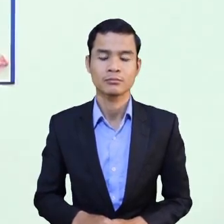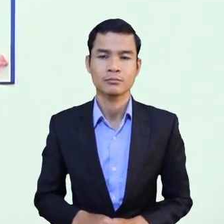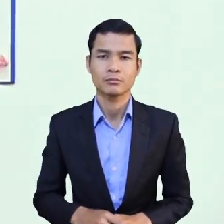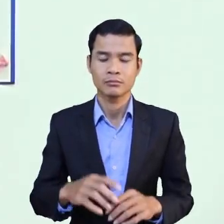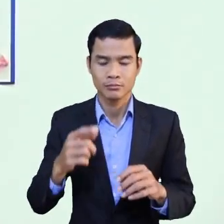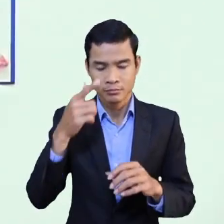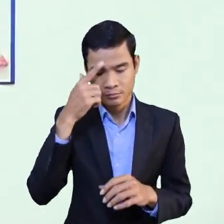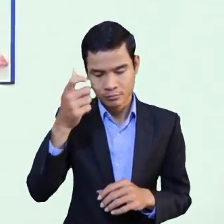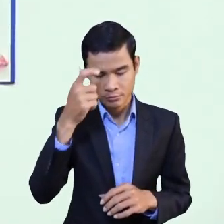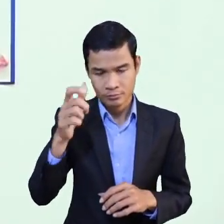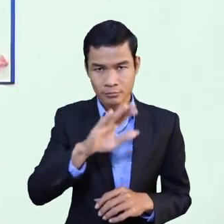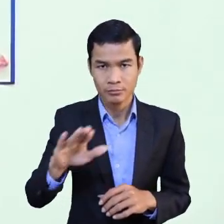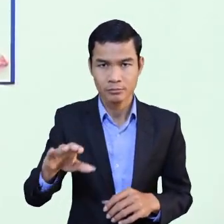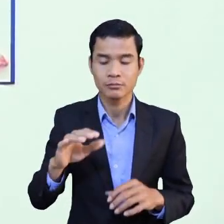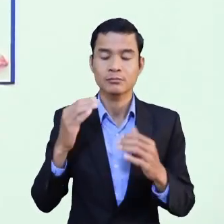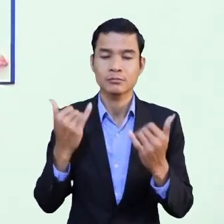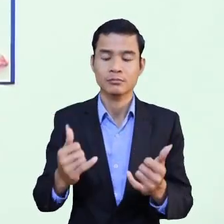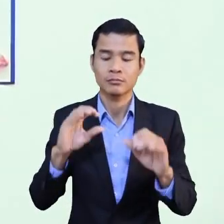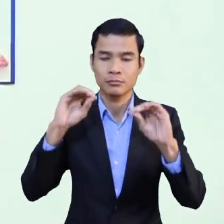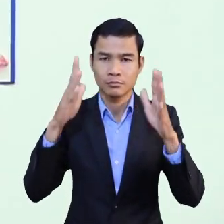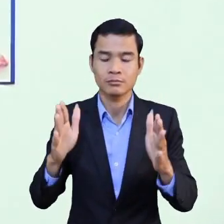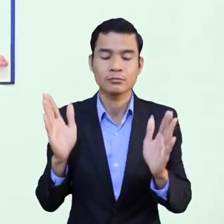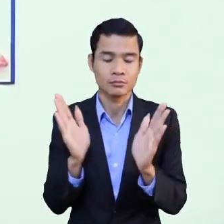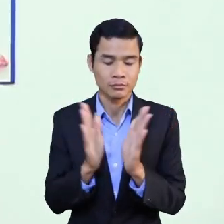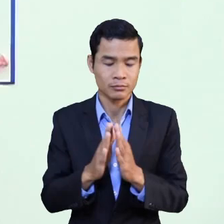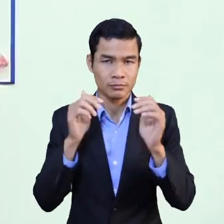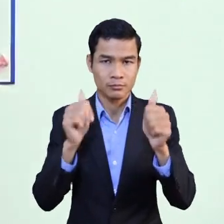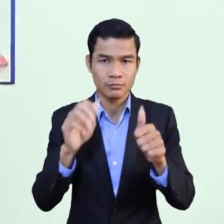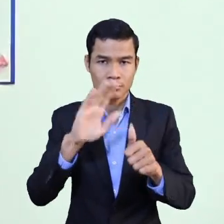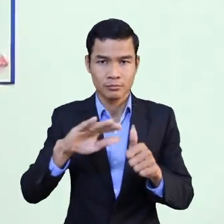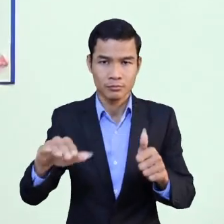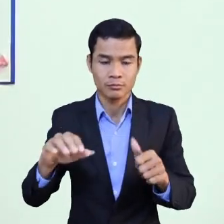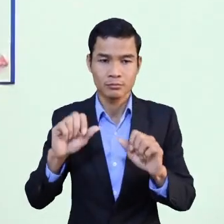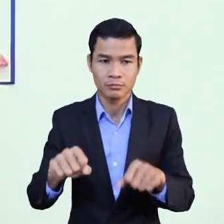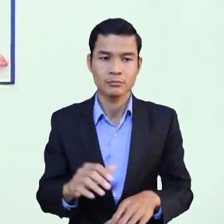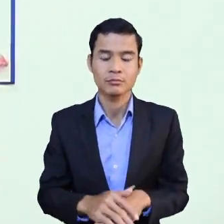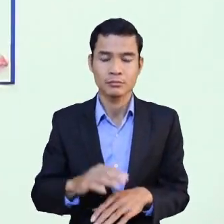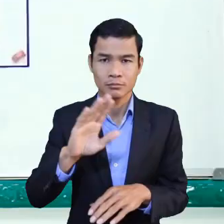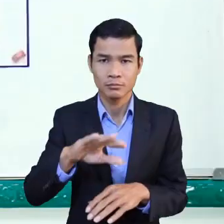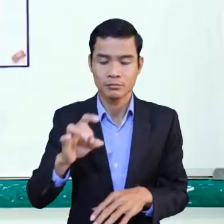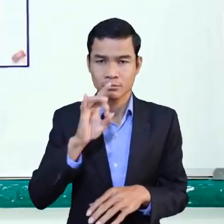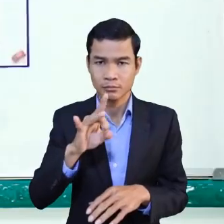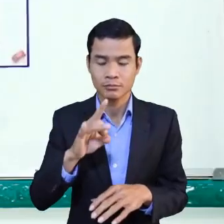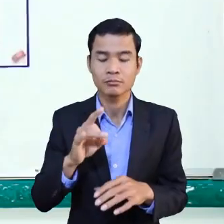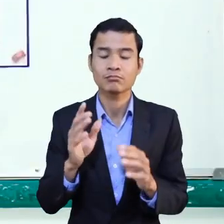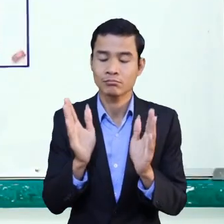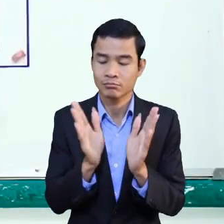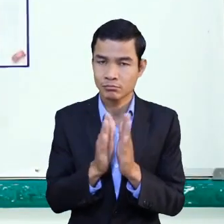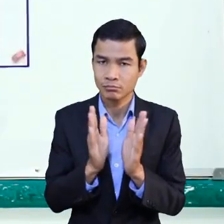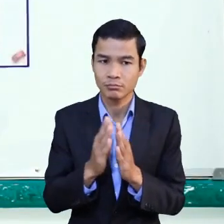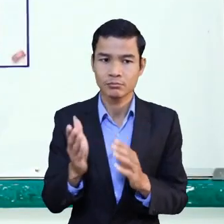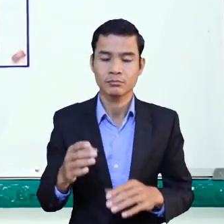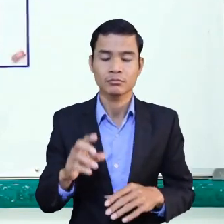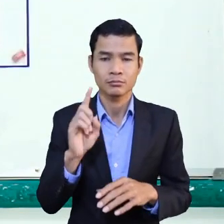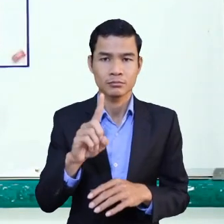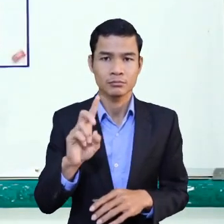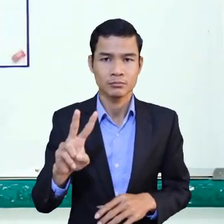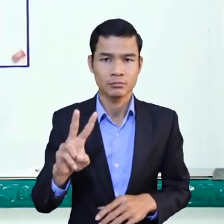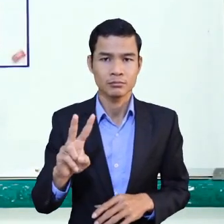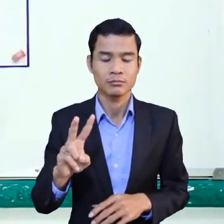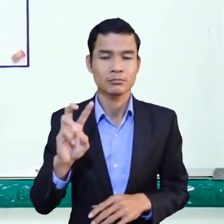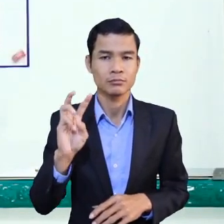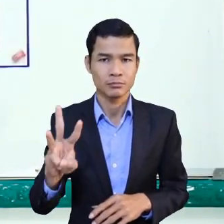ចាពូកែមែនតើលោកអ្នកគ្រូតែដៃអស្ចារ្យជូនកូនកូនកូនកូនចាប៉ិតជាពូកែណា